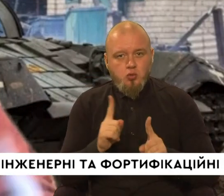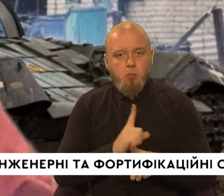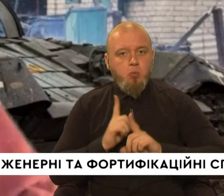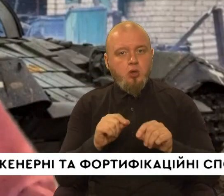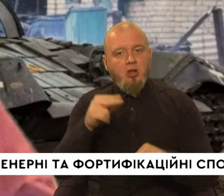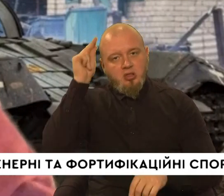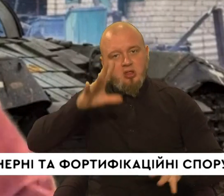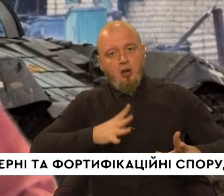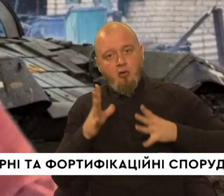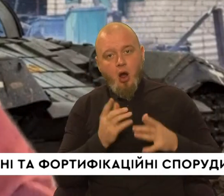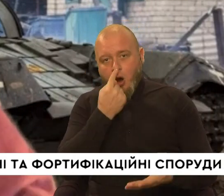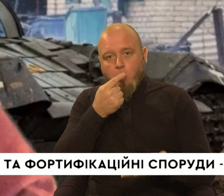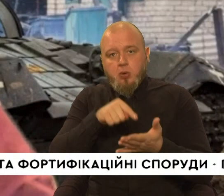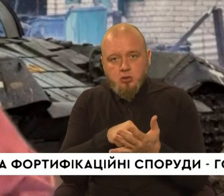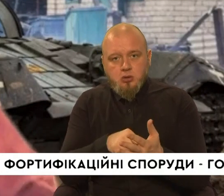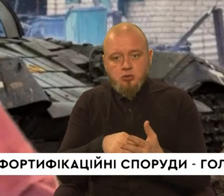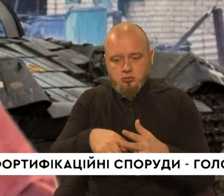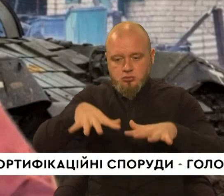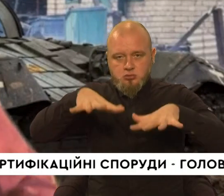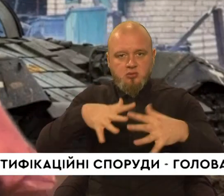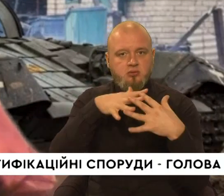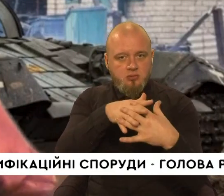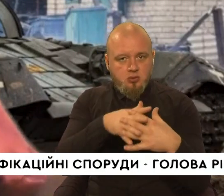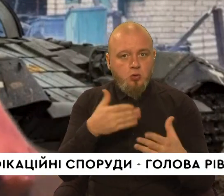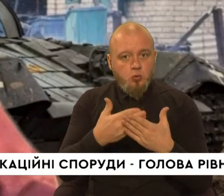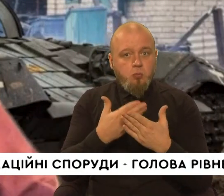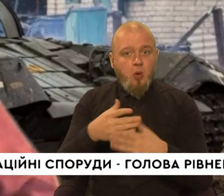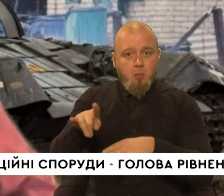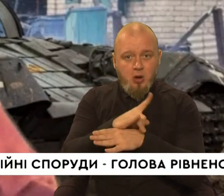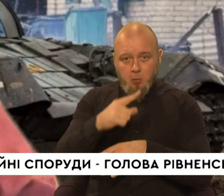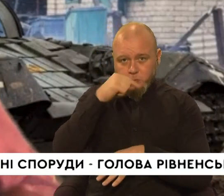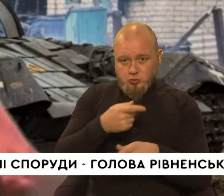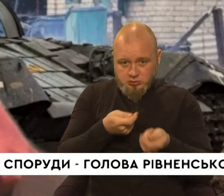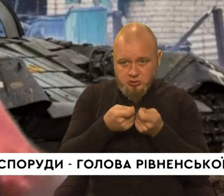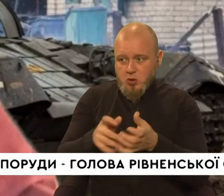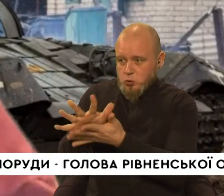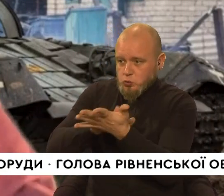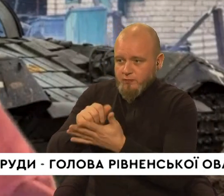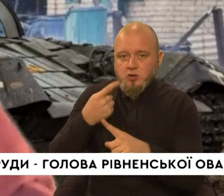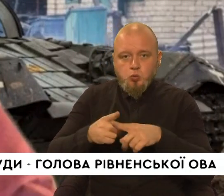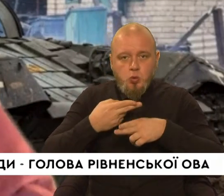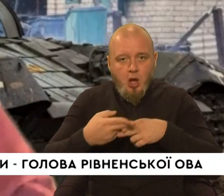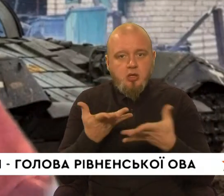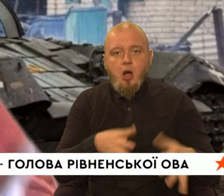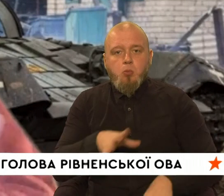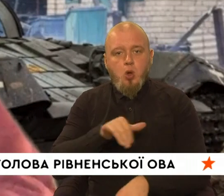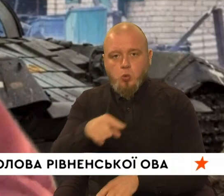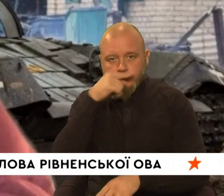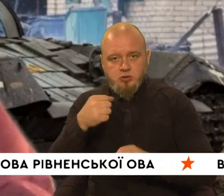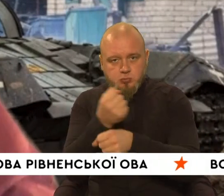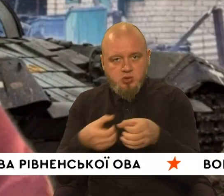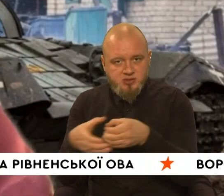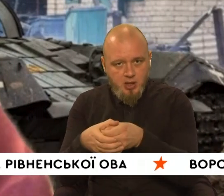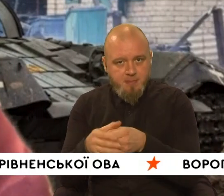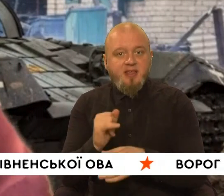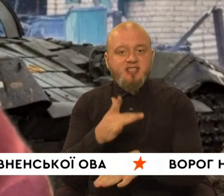поїдуть на навчання, а опинилися посеред війни. Тобто брехнею путінський режим зруйнував ту якість, яка була в російських збройних